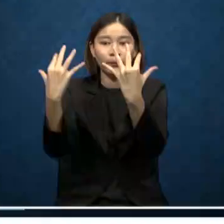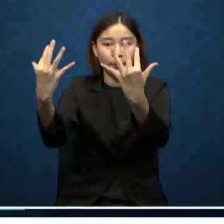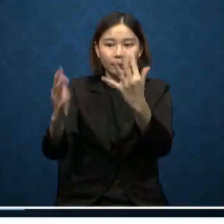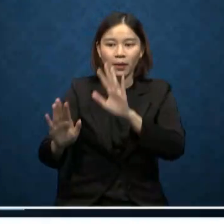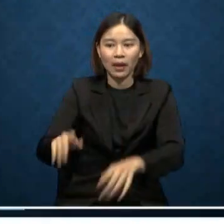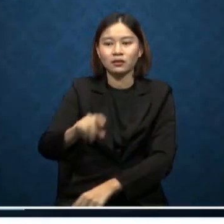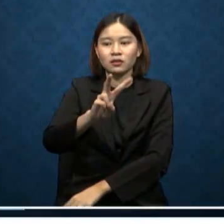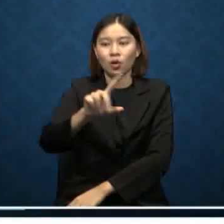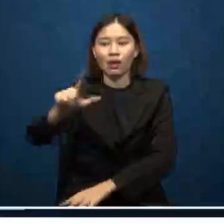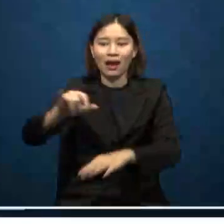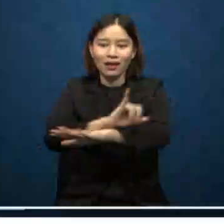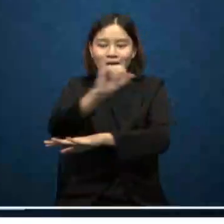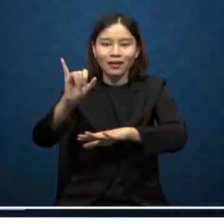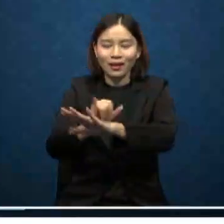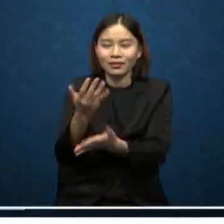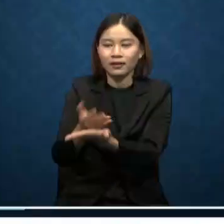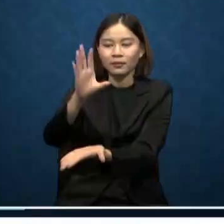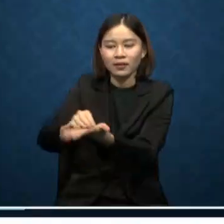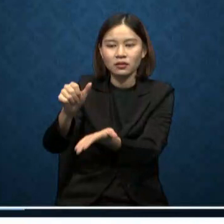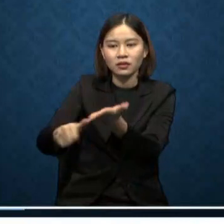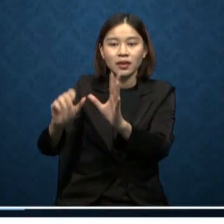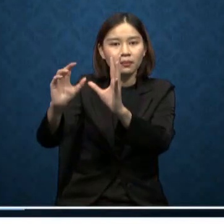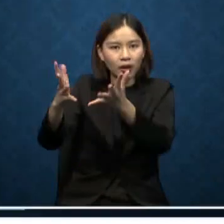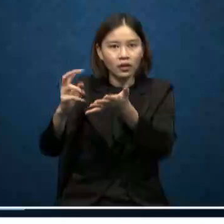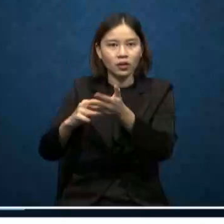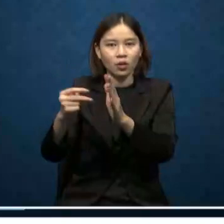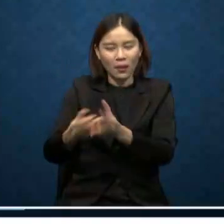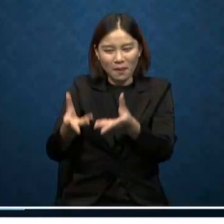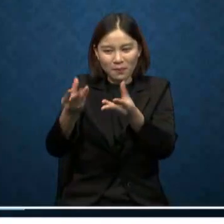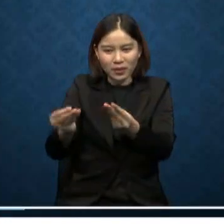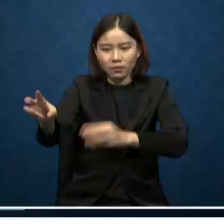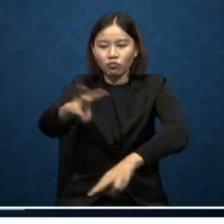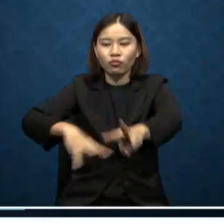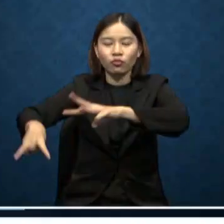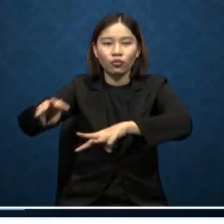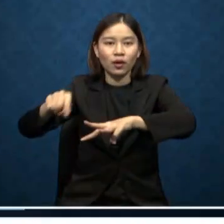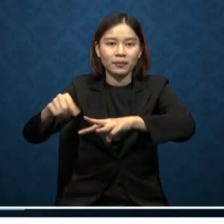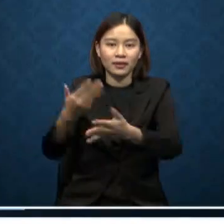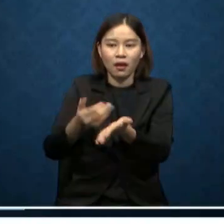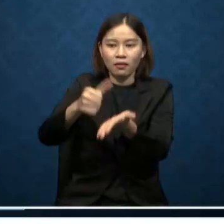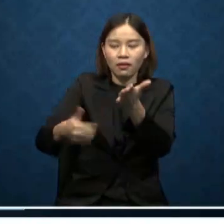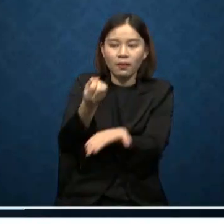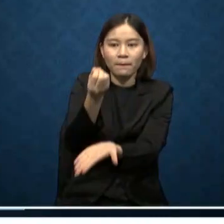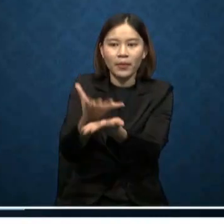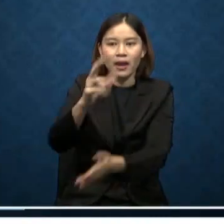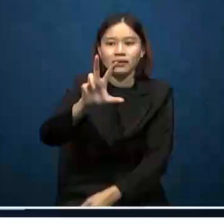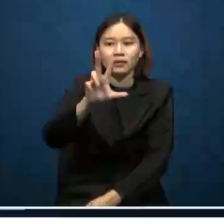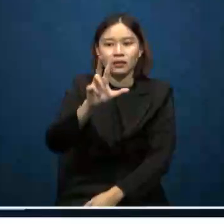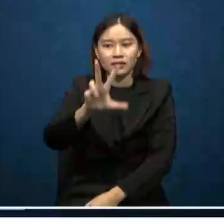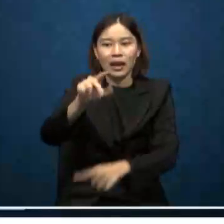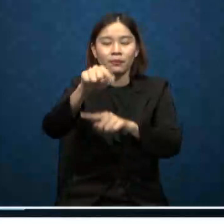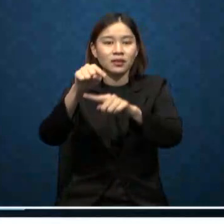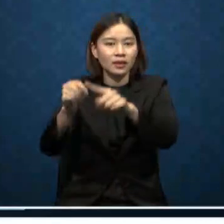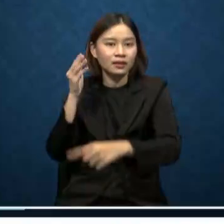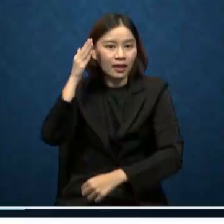ลานไร่ซึไมควรเก็บประสีเพรแบบที่ดนททไว้วางเปลาซึ่งมาจารtir สูงถึรอนระสามในอนาคต